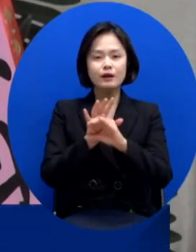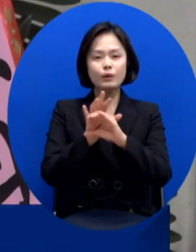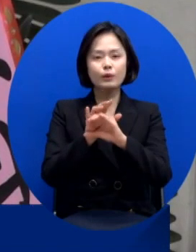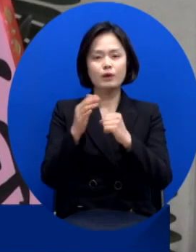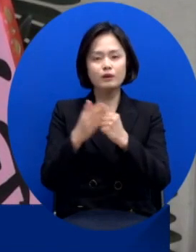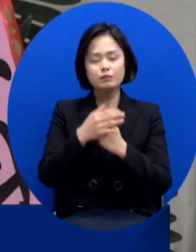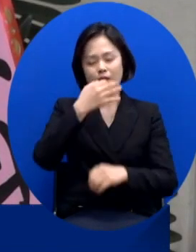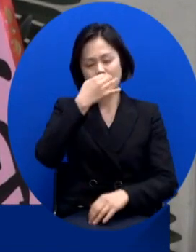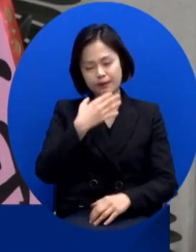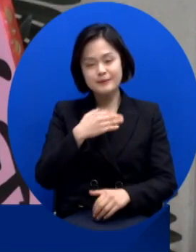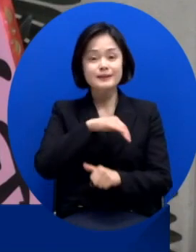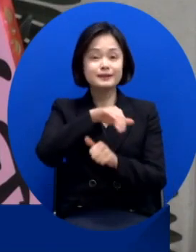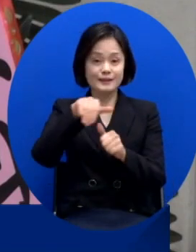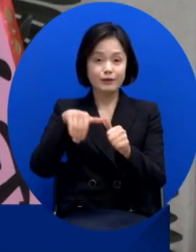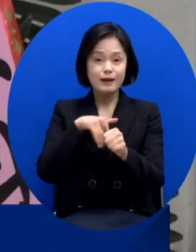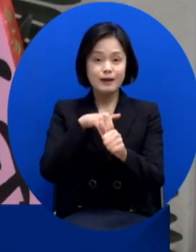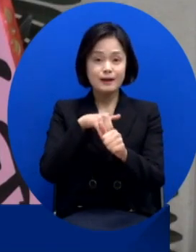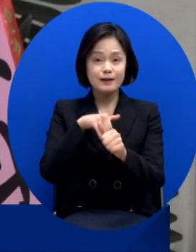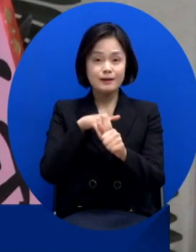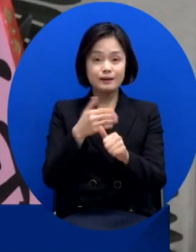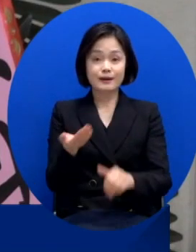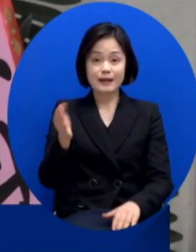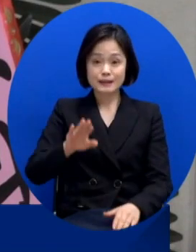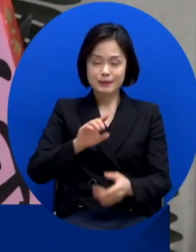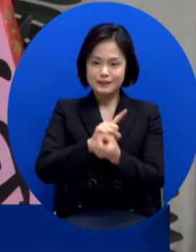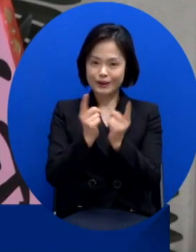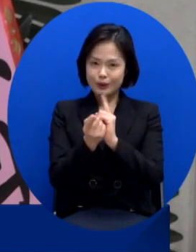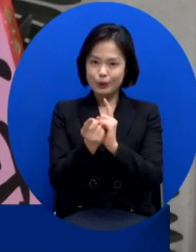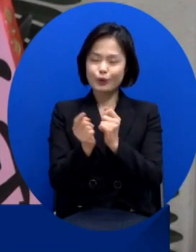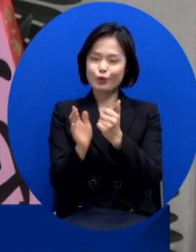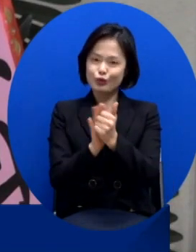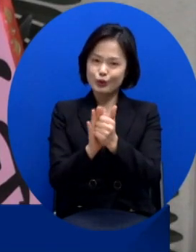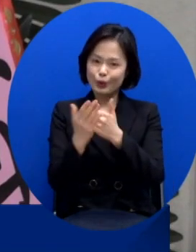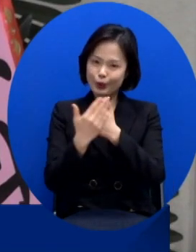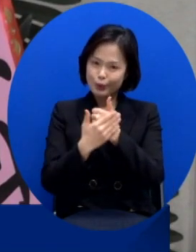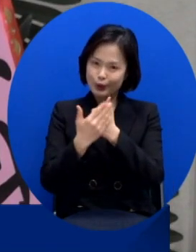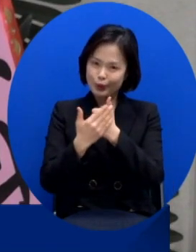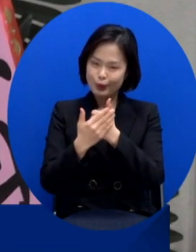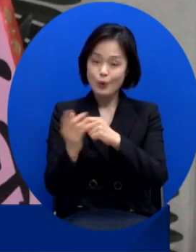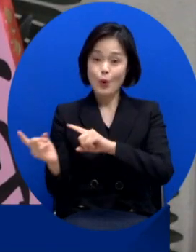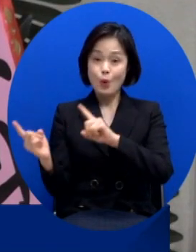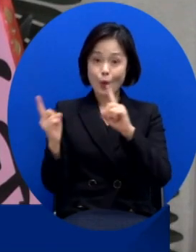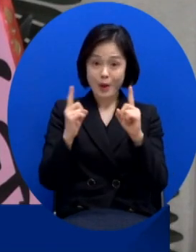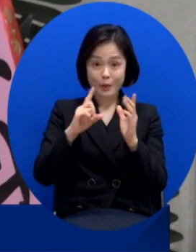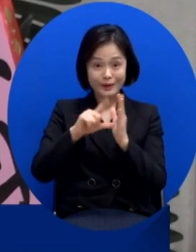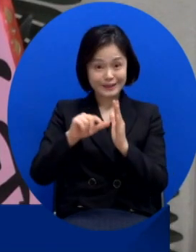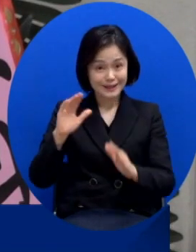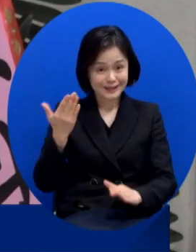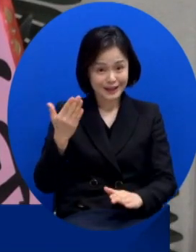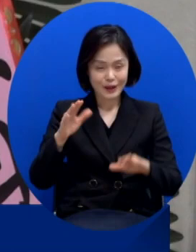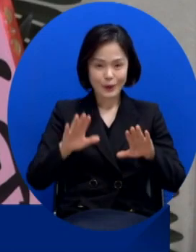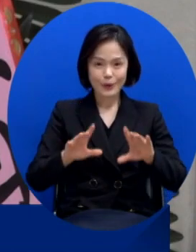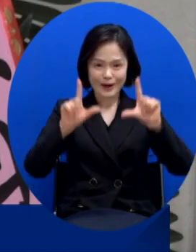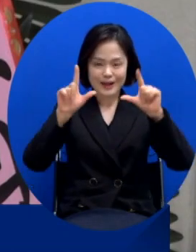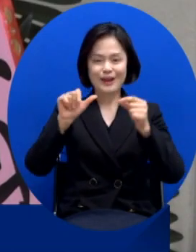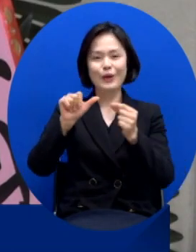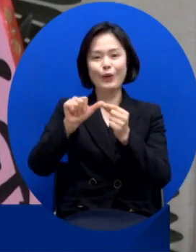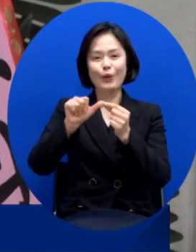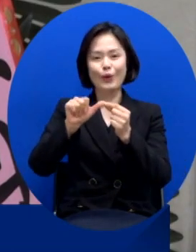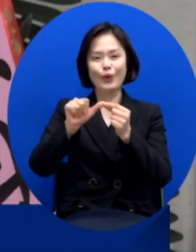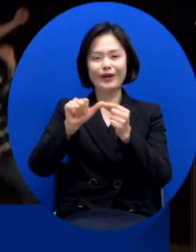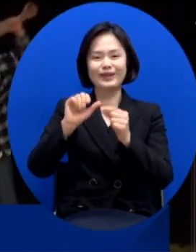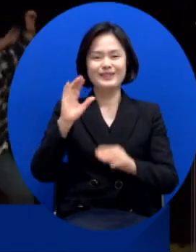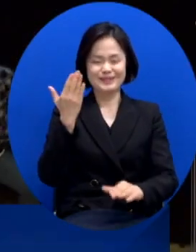시기에 이기는 한데 서로 위로를 받고 회복에 시간이 될 수 있는 잔치로 또 단 c 다섯번째 를 마련하고 진행하게